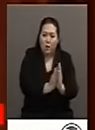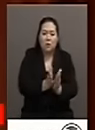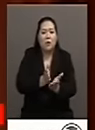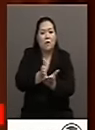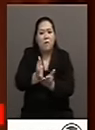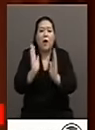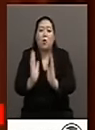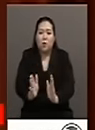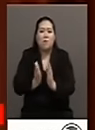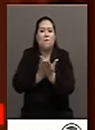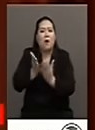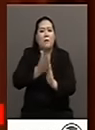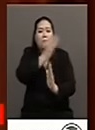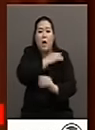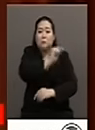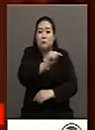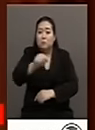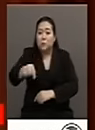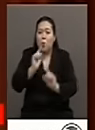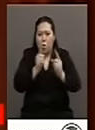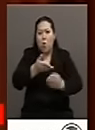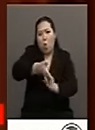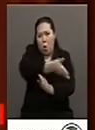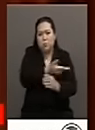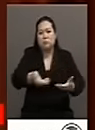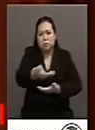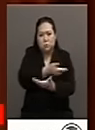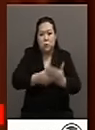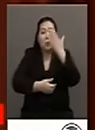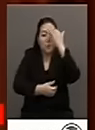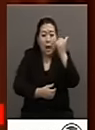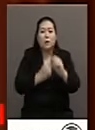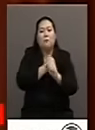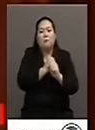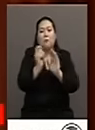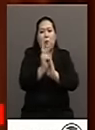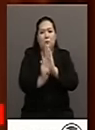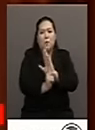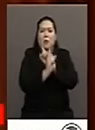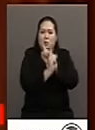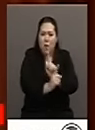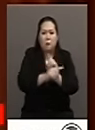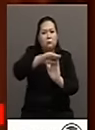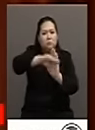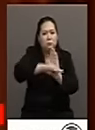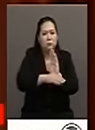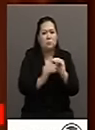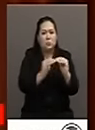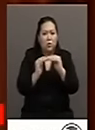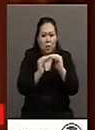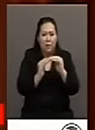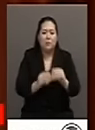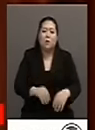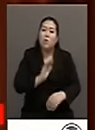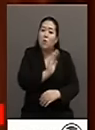ให้ดีเพราะว่าการจะดำเนินการจากนี้มันก็เป็นสิ่งที่ต้องทำตามกระบวนการกฎหมายให้เป็นไปอย่างเท่าเทียมไม่มีใครมี